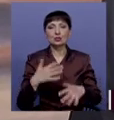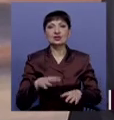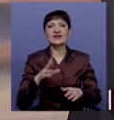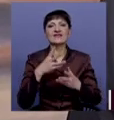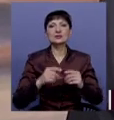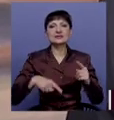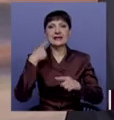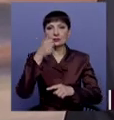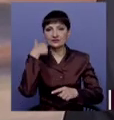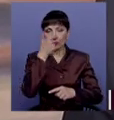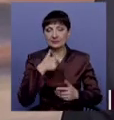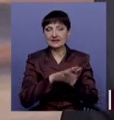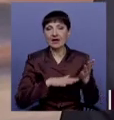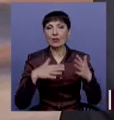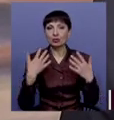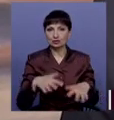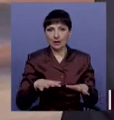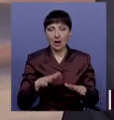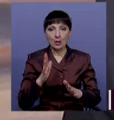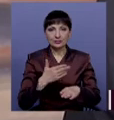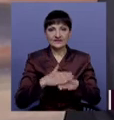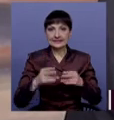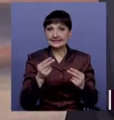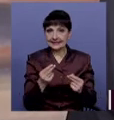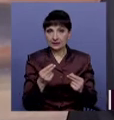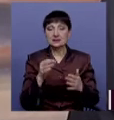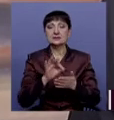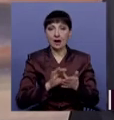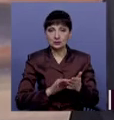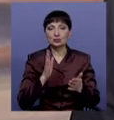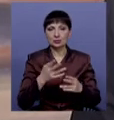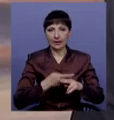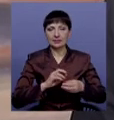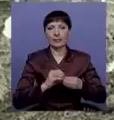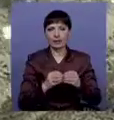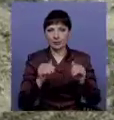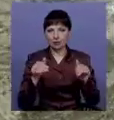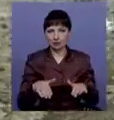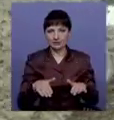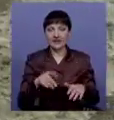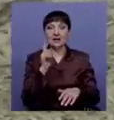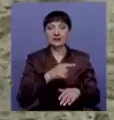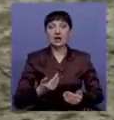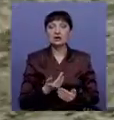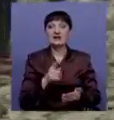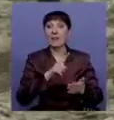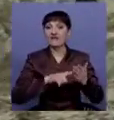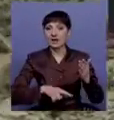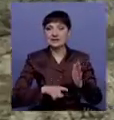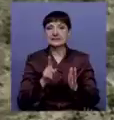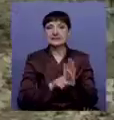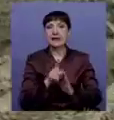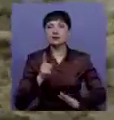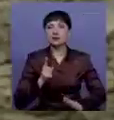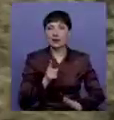заявку мы уже подали как только будут выделены деньги сразу же эта проблема решится тогда жители ему поверили и стали ждать